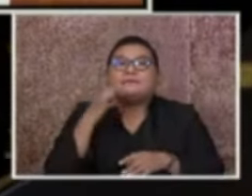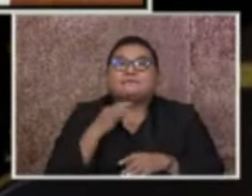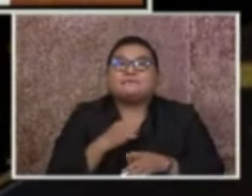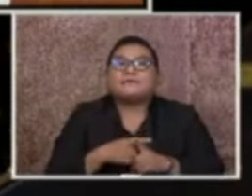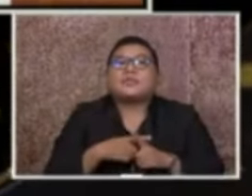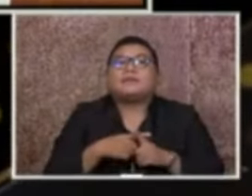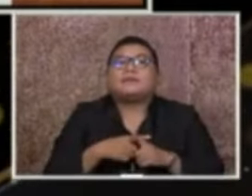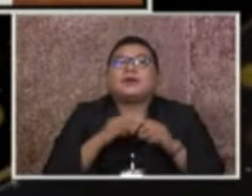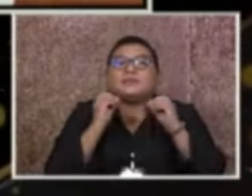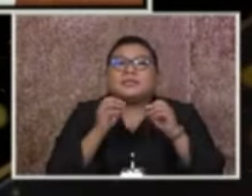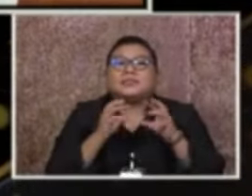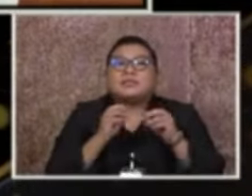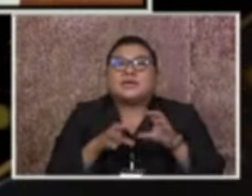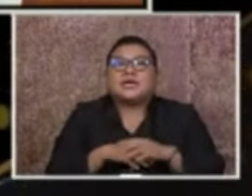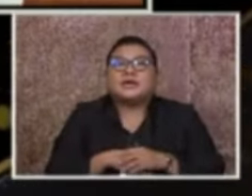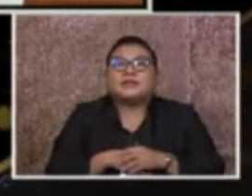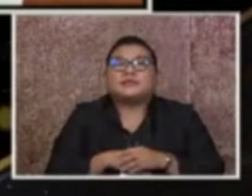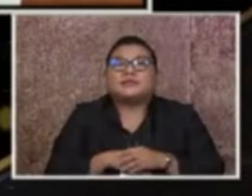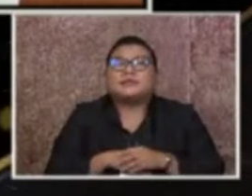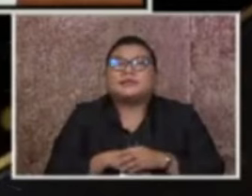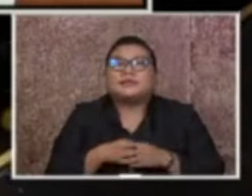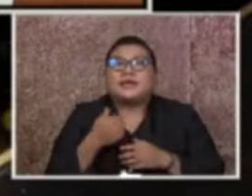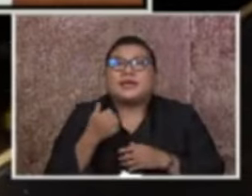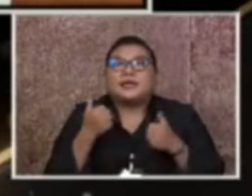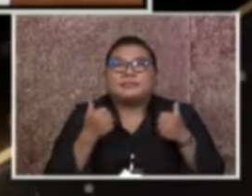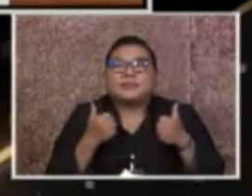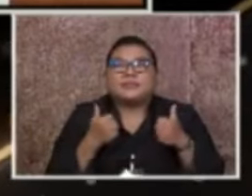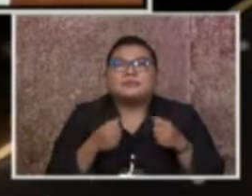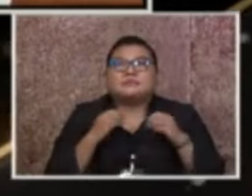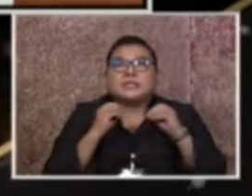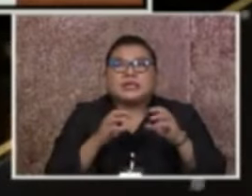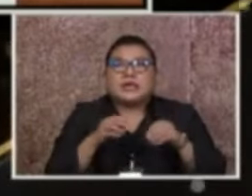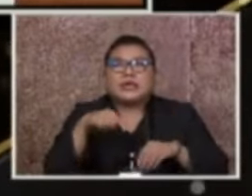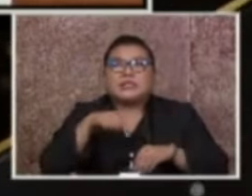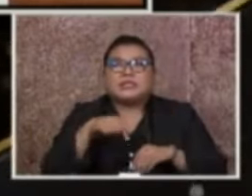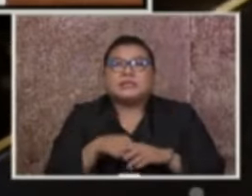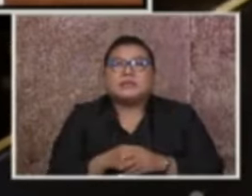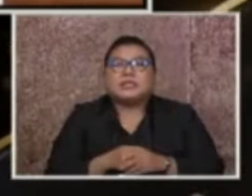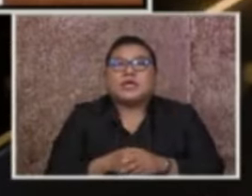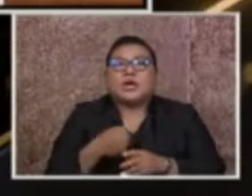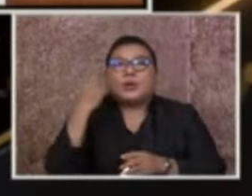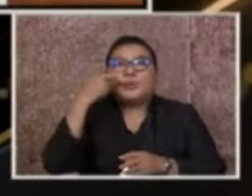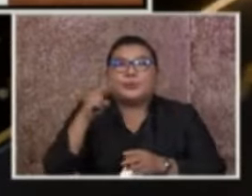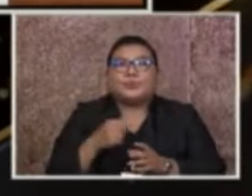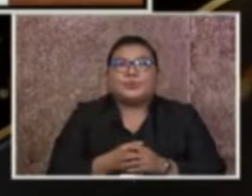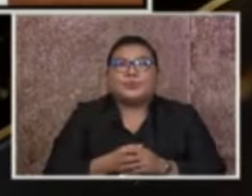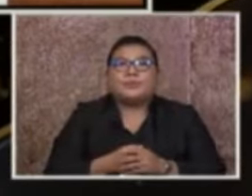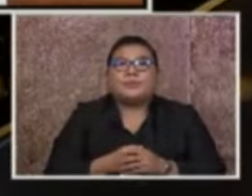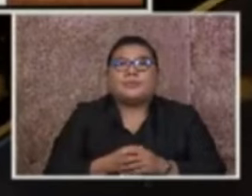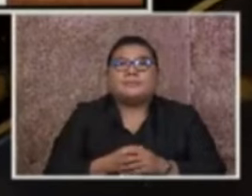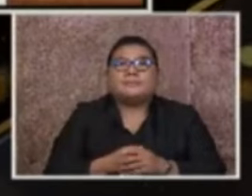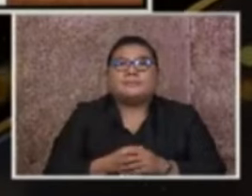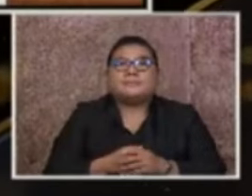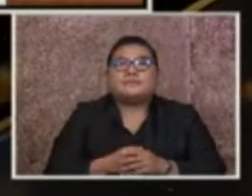berbicara pendidikan sangat penting pendidikan ini untuk mempunyai generasi yang